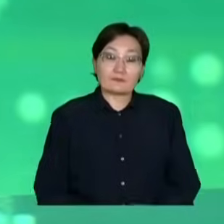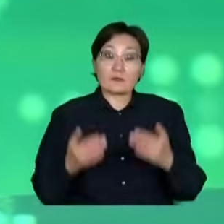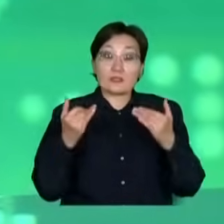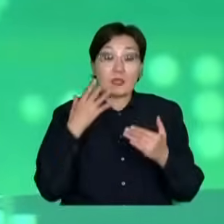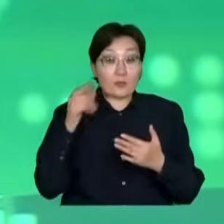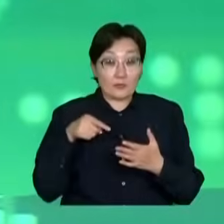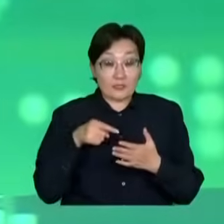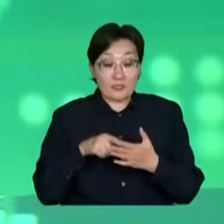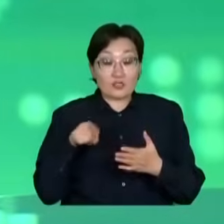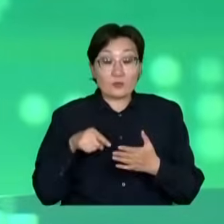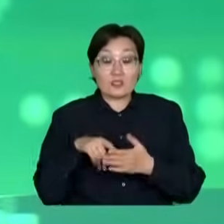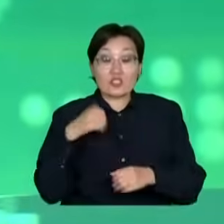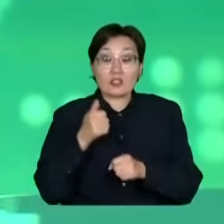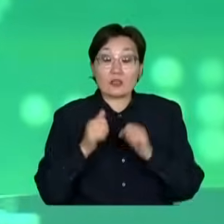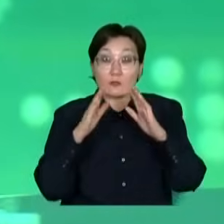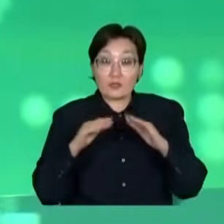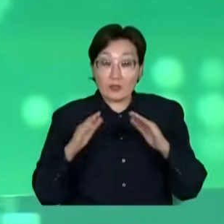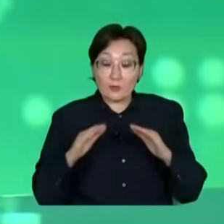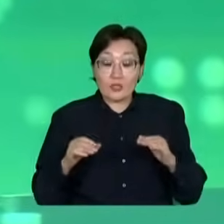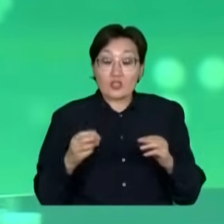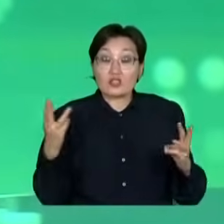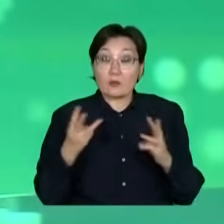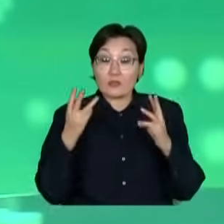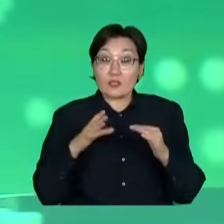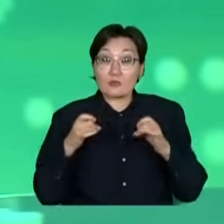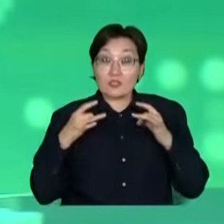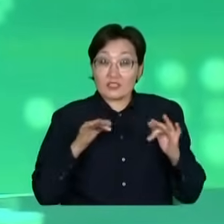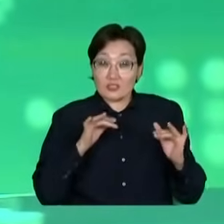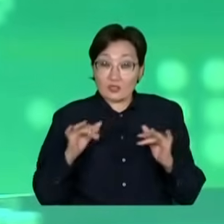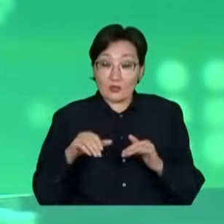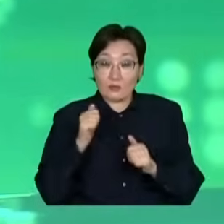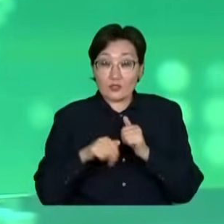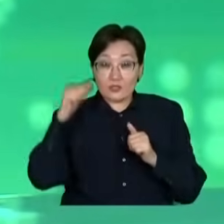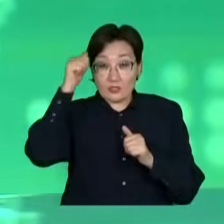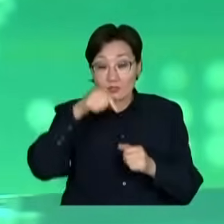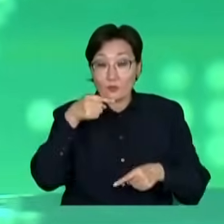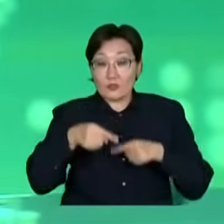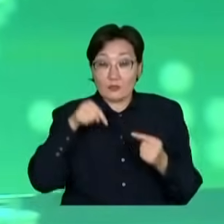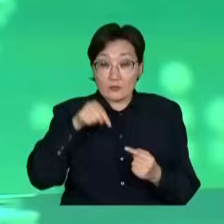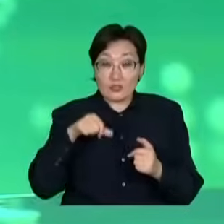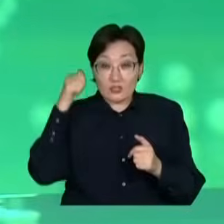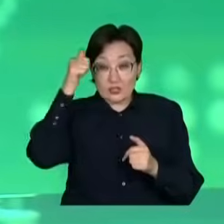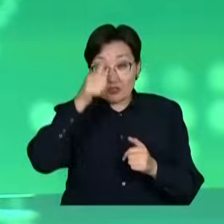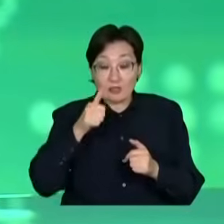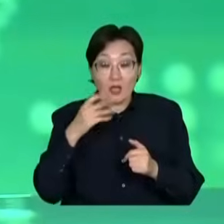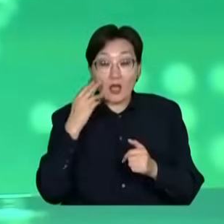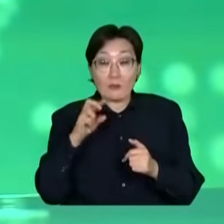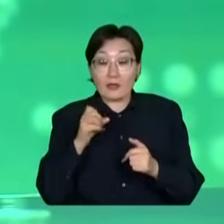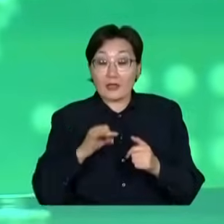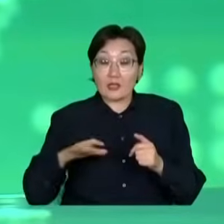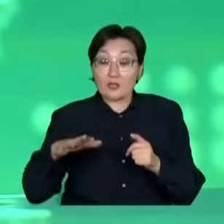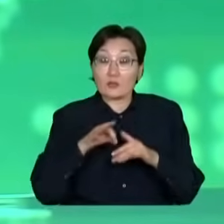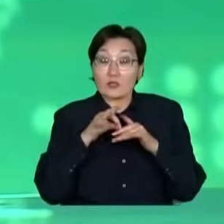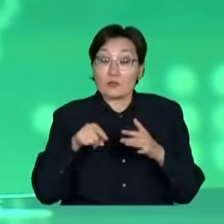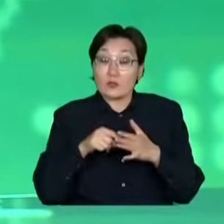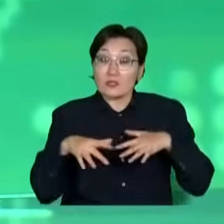Бүгін Алматыда қаладағы бас шыршаның шамы жағылды. Салтанатты рәсім жылдағы дәстүрге сай биылда Абай алаңында өтіп жатыр.